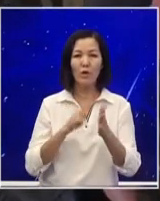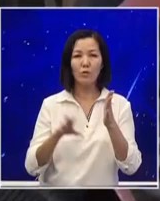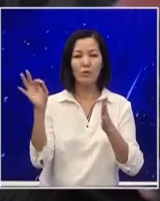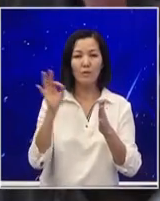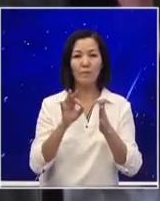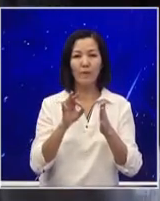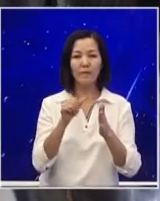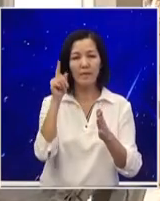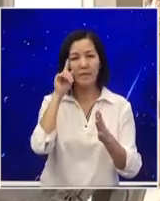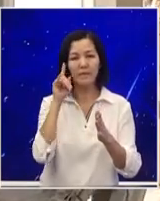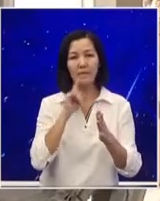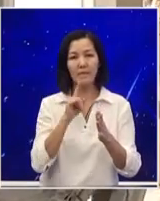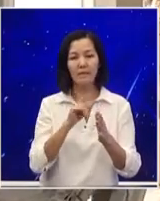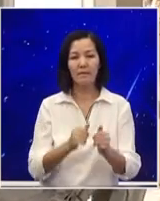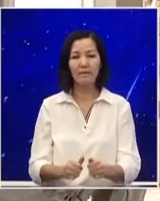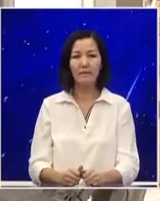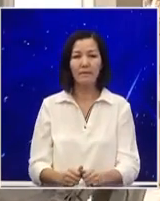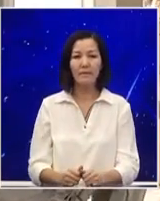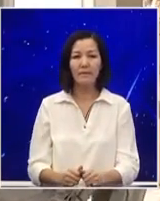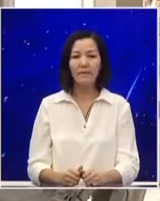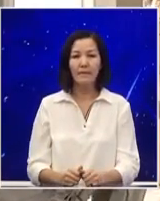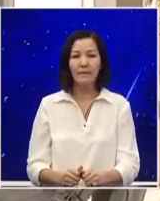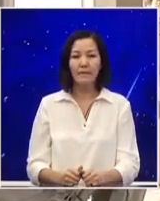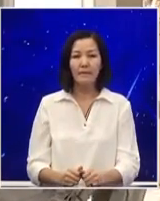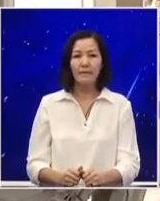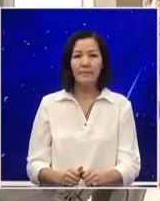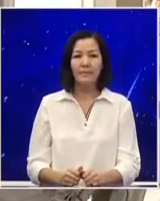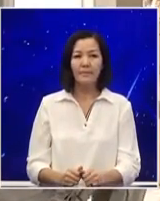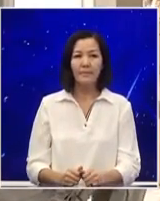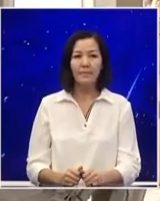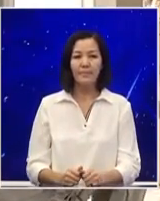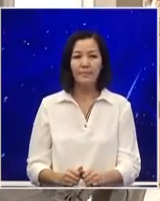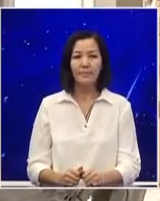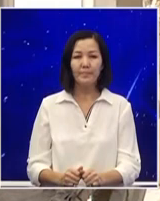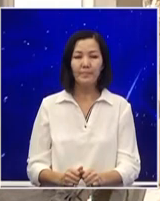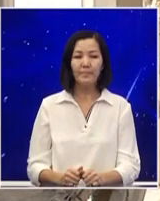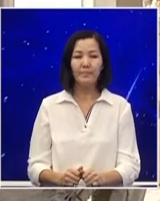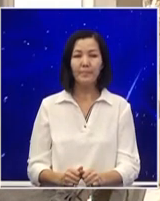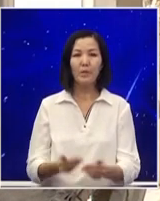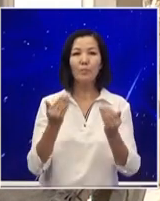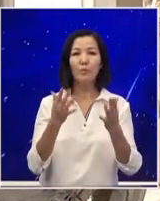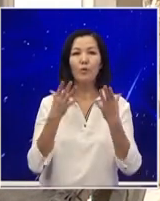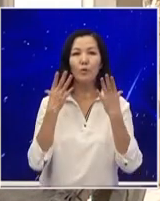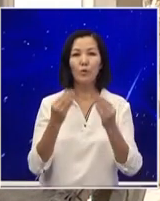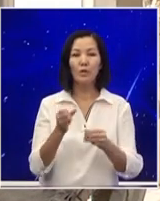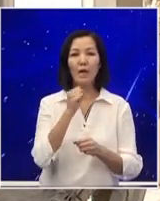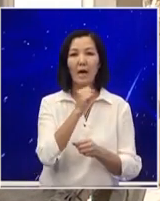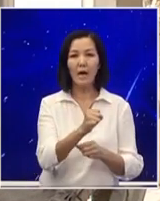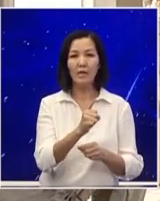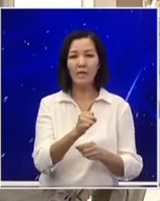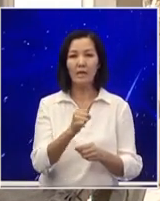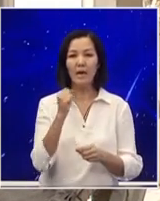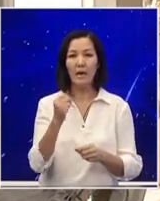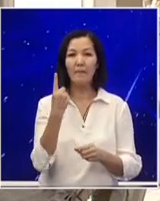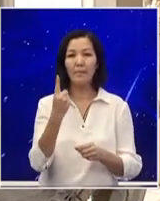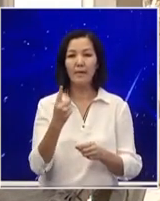90% отандық. На сегодняшний день у нас завершены работы блоки А, А1. Бүгінгі күні А және А1